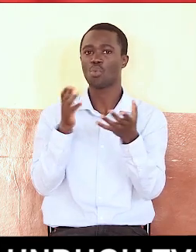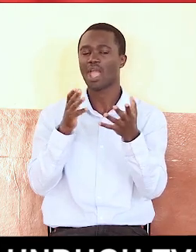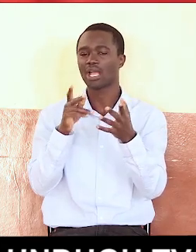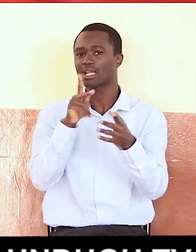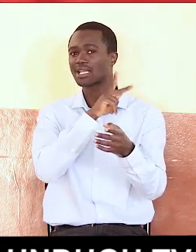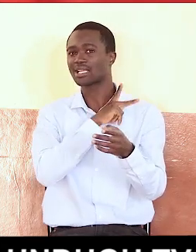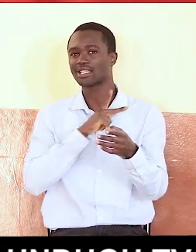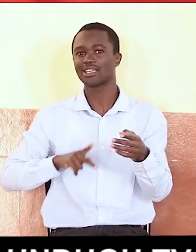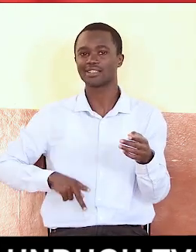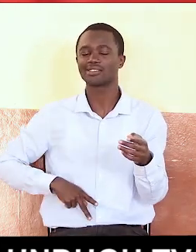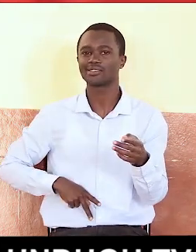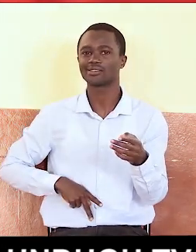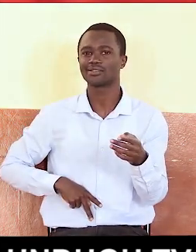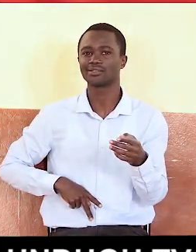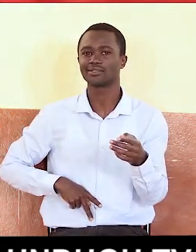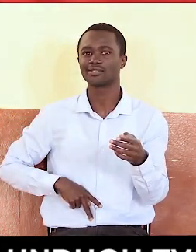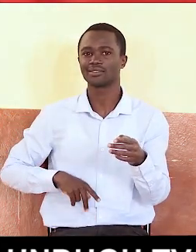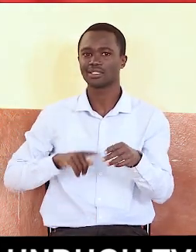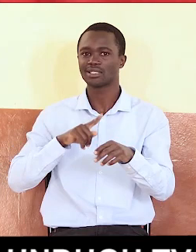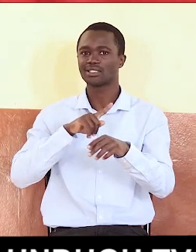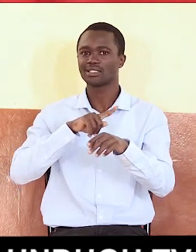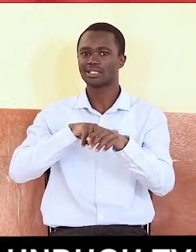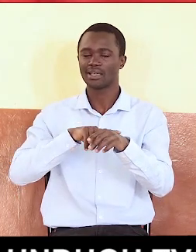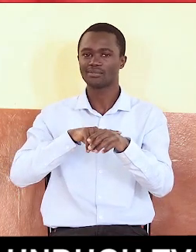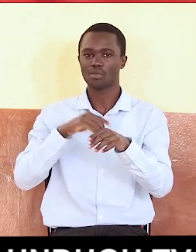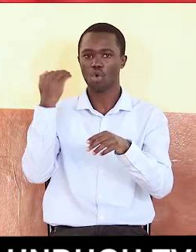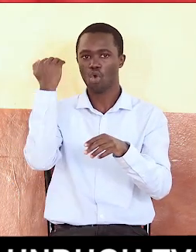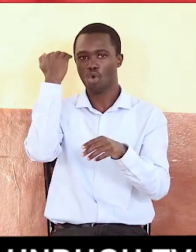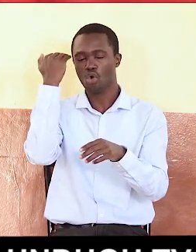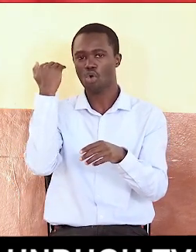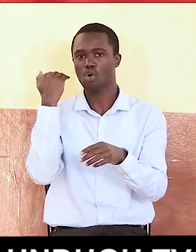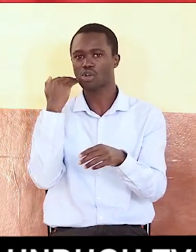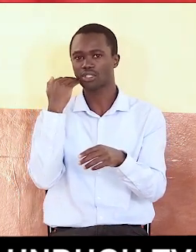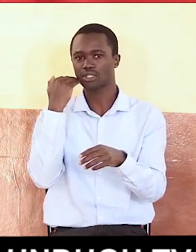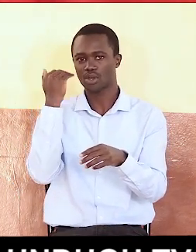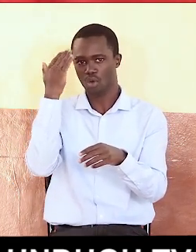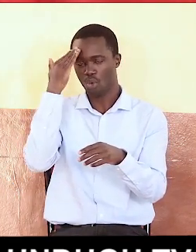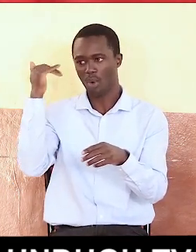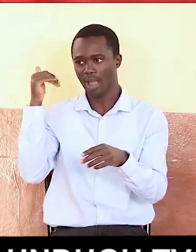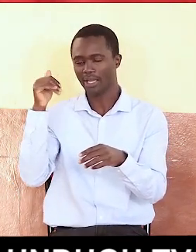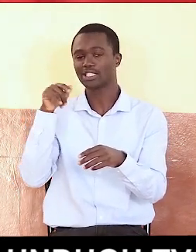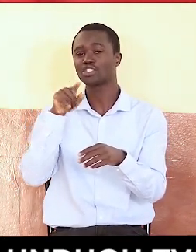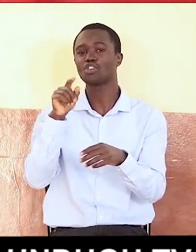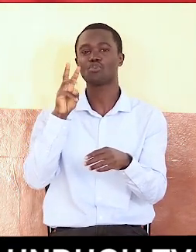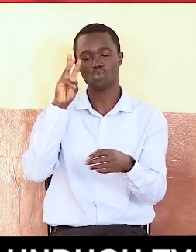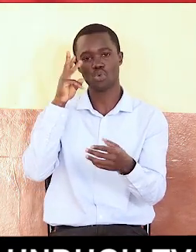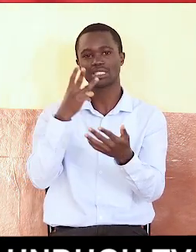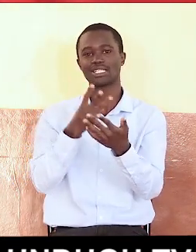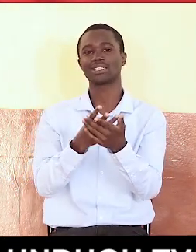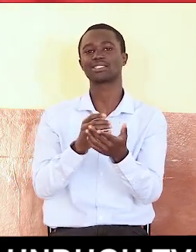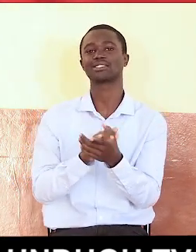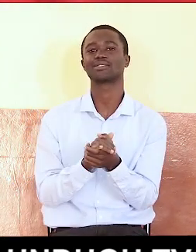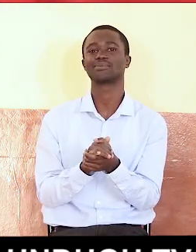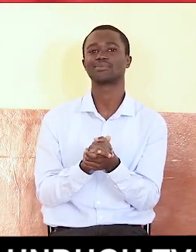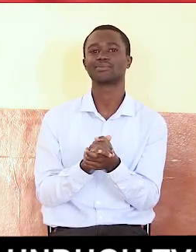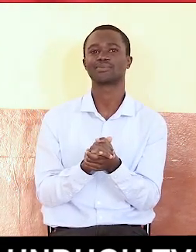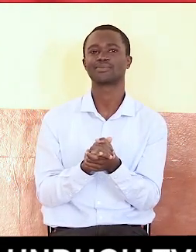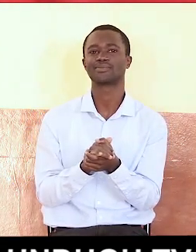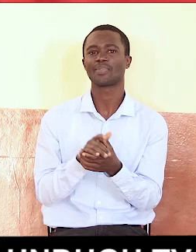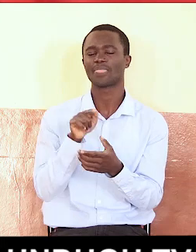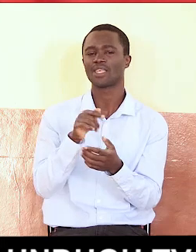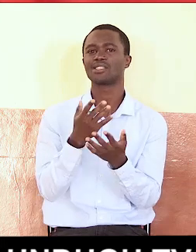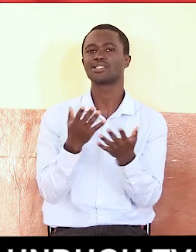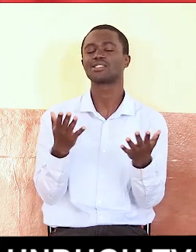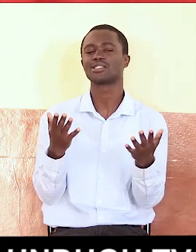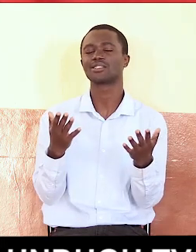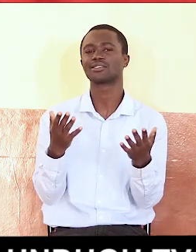Agripa wakati alipopelekwa kotini kwa ajili ya kuwa shahidi. Na jambo hili